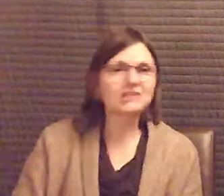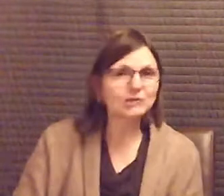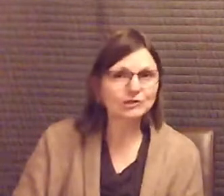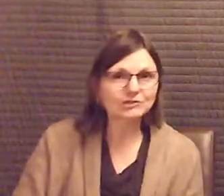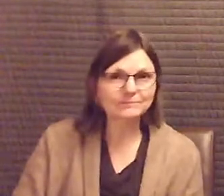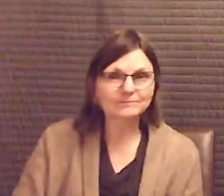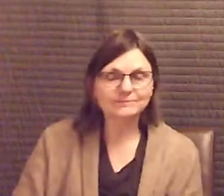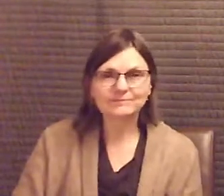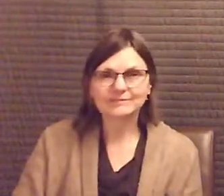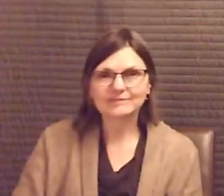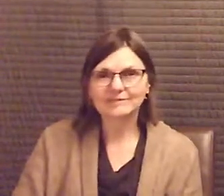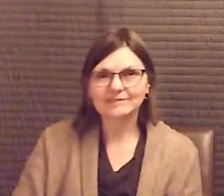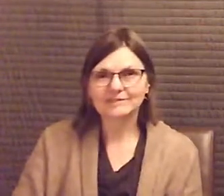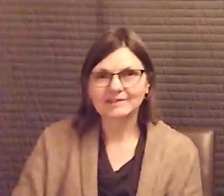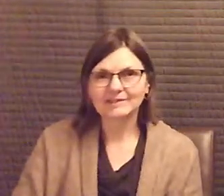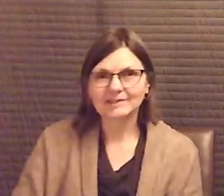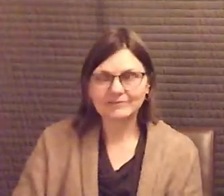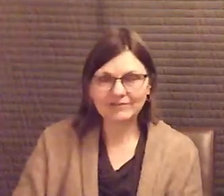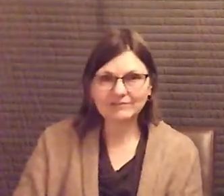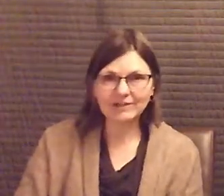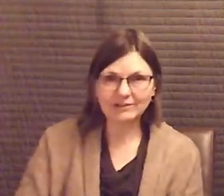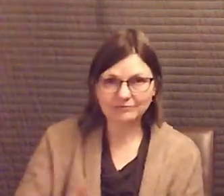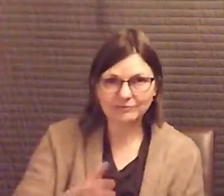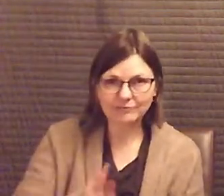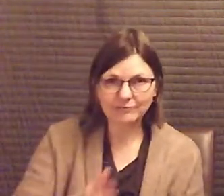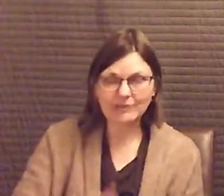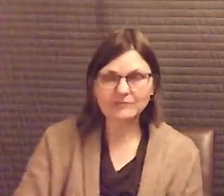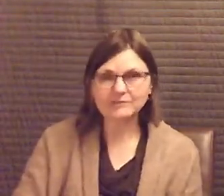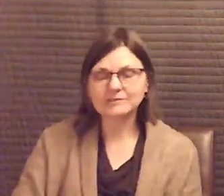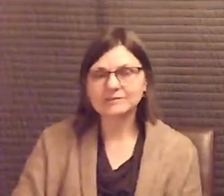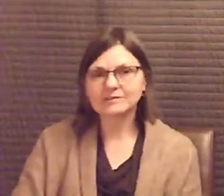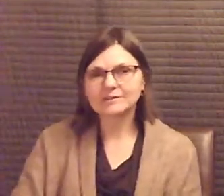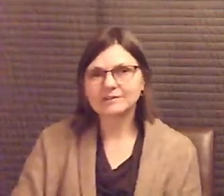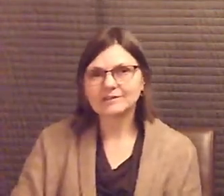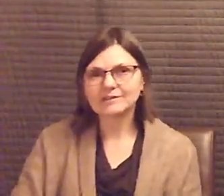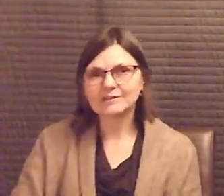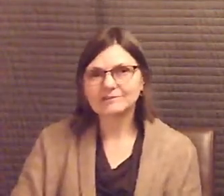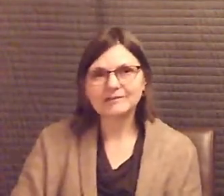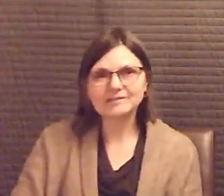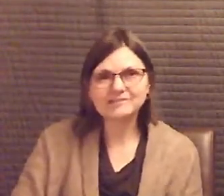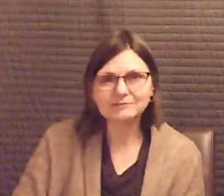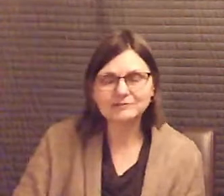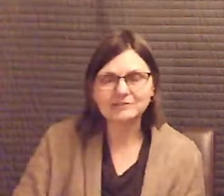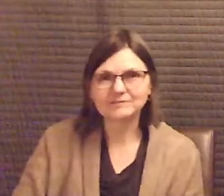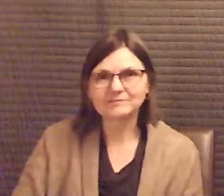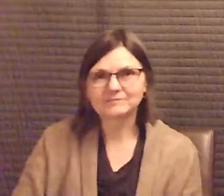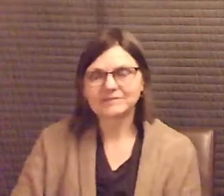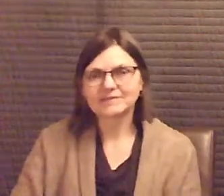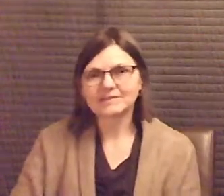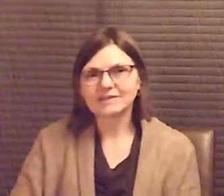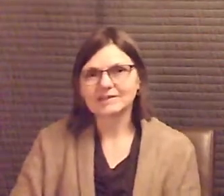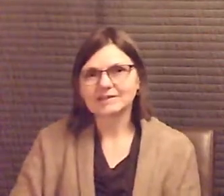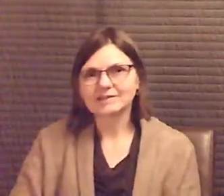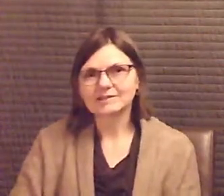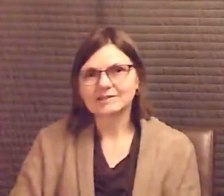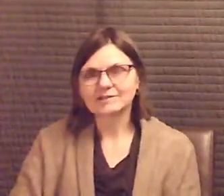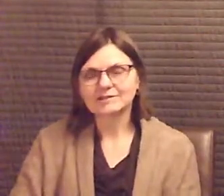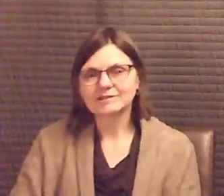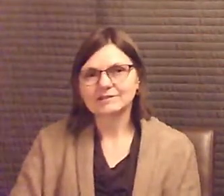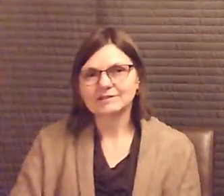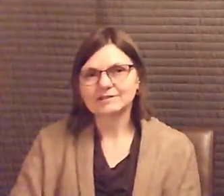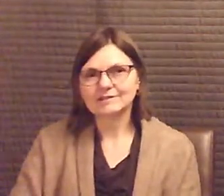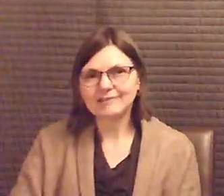maar toen het niet lukte hij was hij weet wel voor verbranding die maar is t is niet zo that took place je